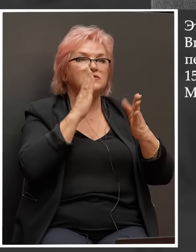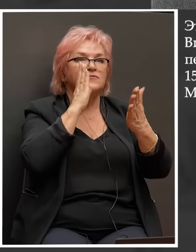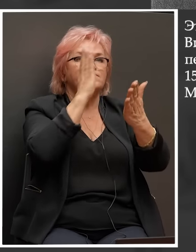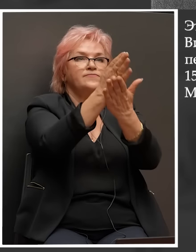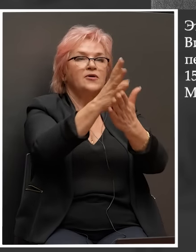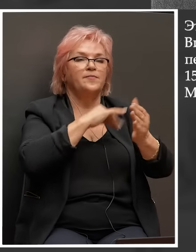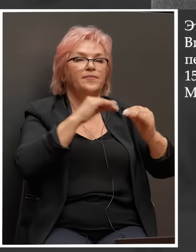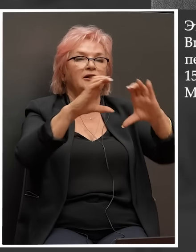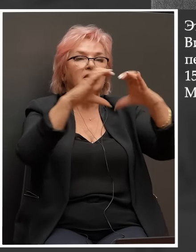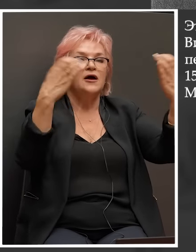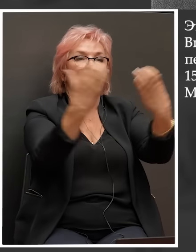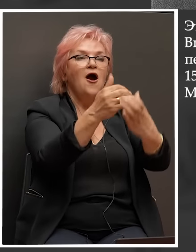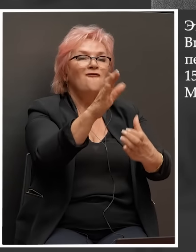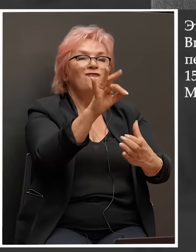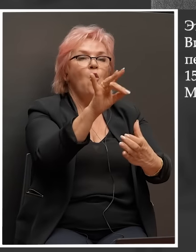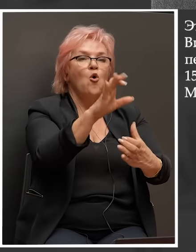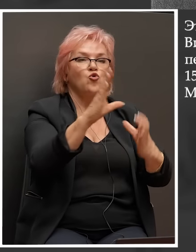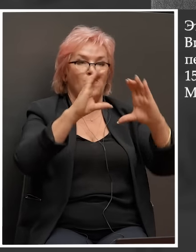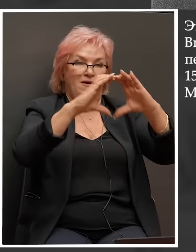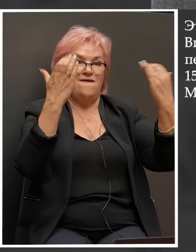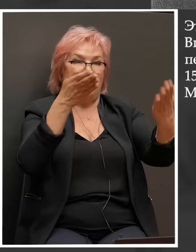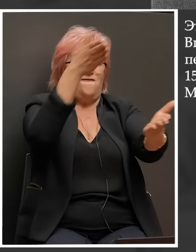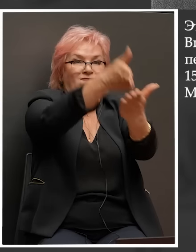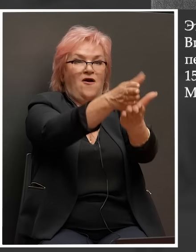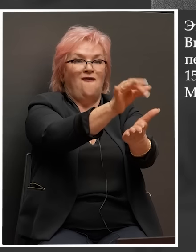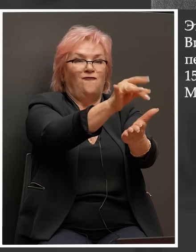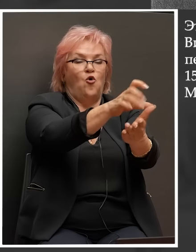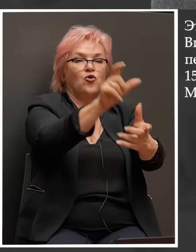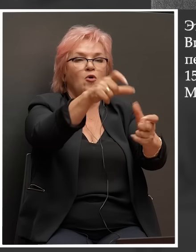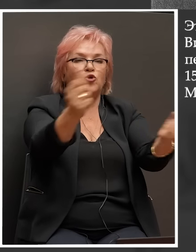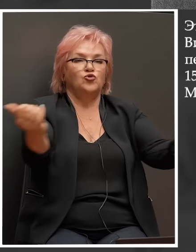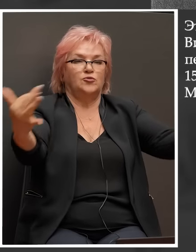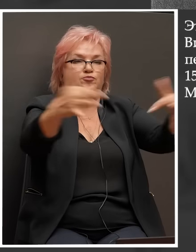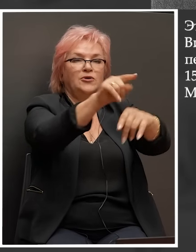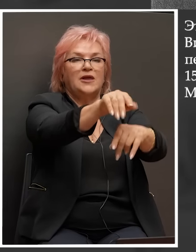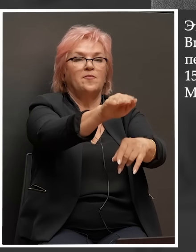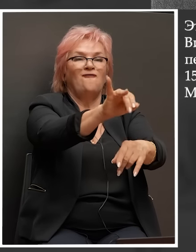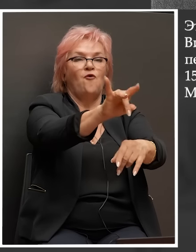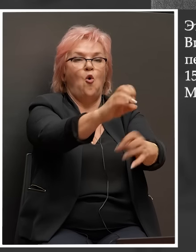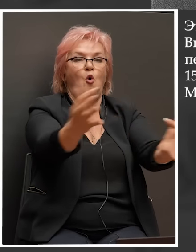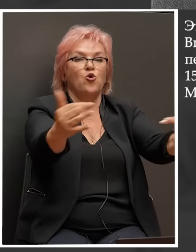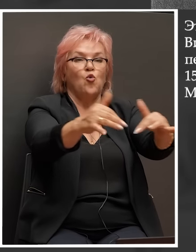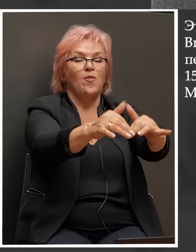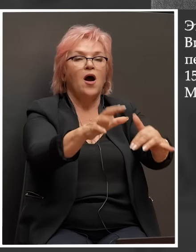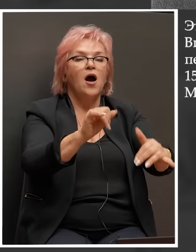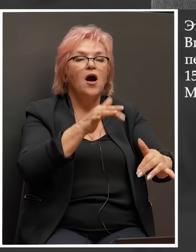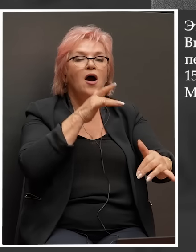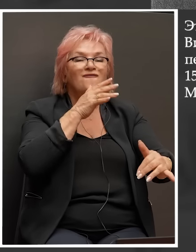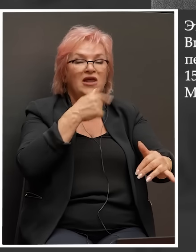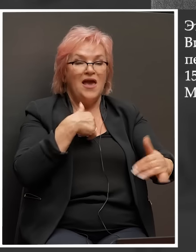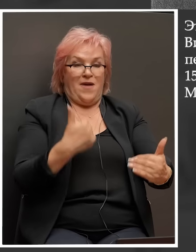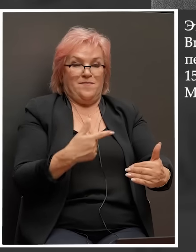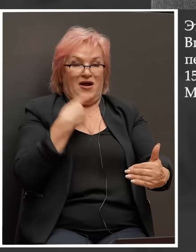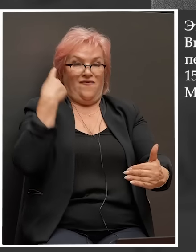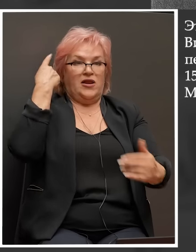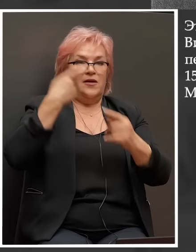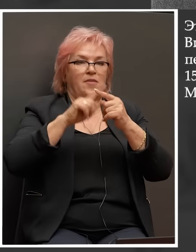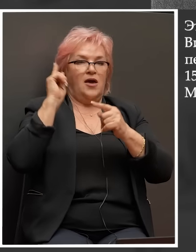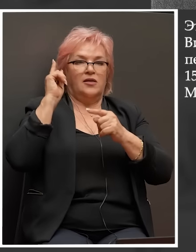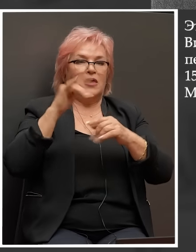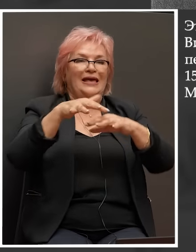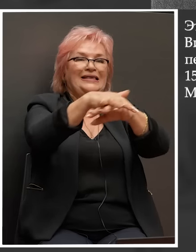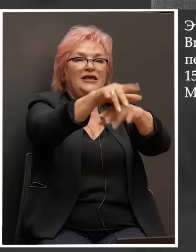форум. Он стоял лицом к форуму. Люди собирались на форуме. Но во времена, о которых мы сейчас с вами говорим,